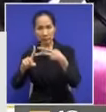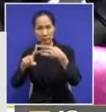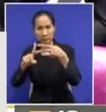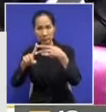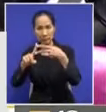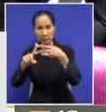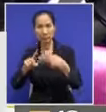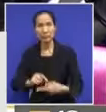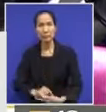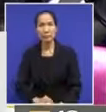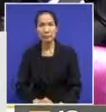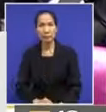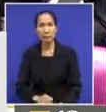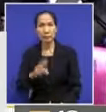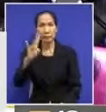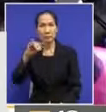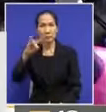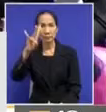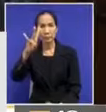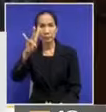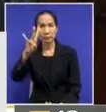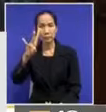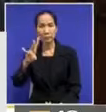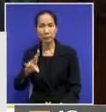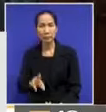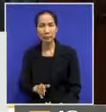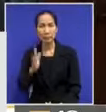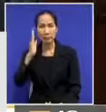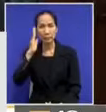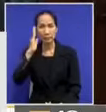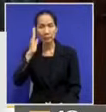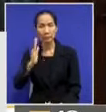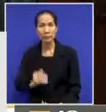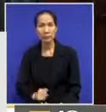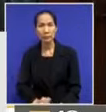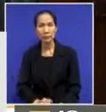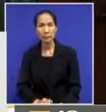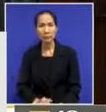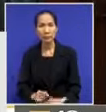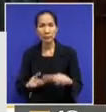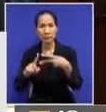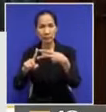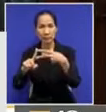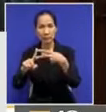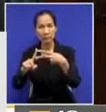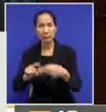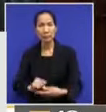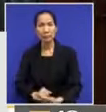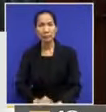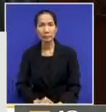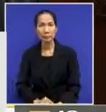รุ่งเรืองกิจครับ 77นายจารึกสีอ่อน นายธนาธรจึงรุ่งเรืองกิ